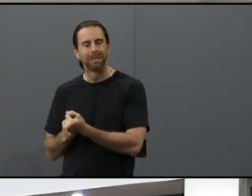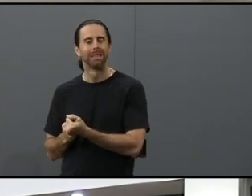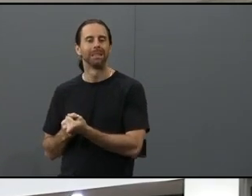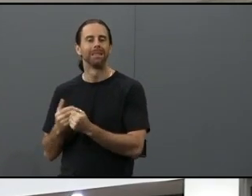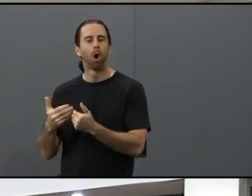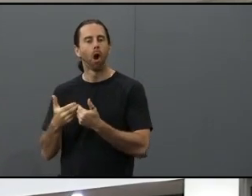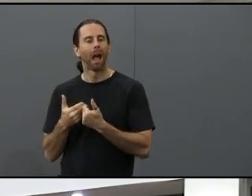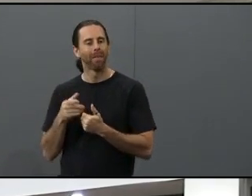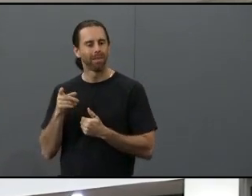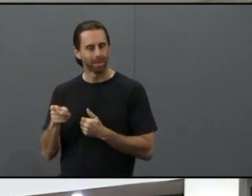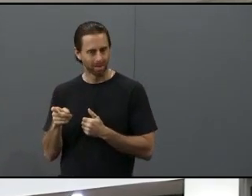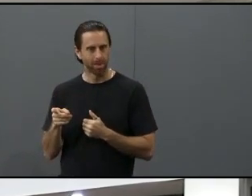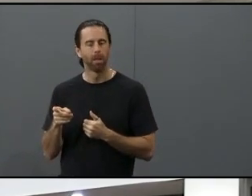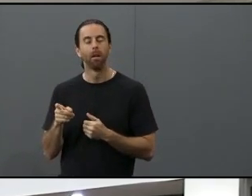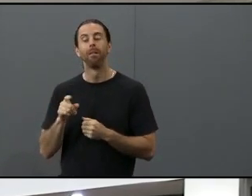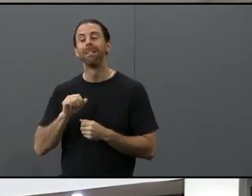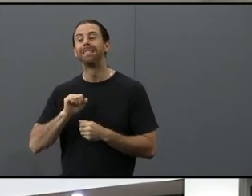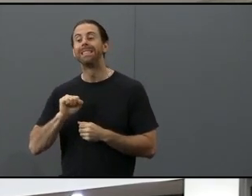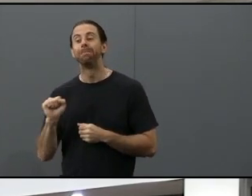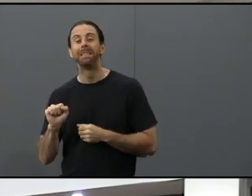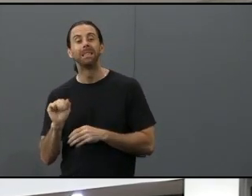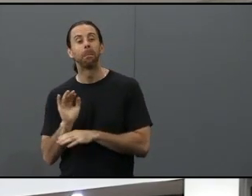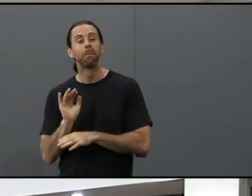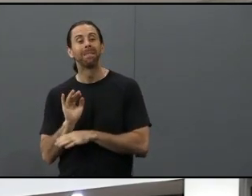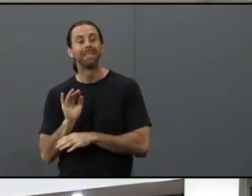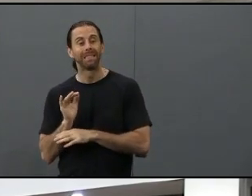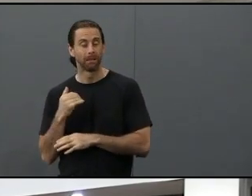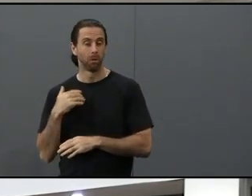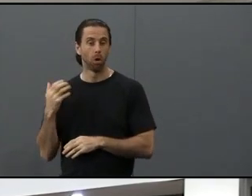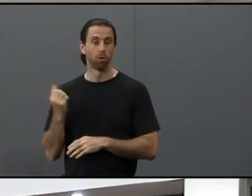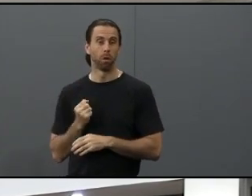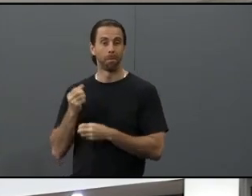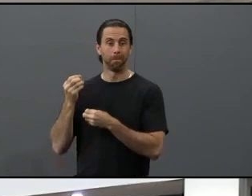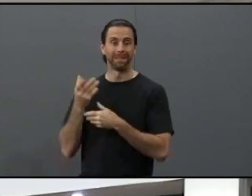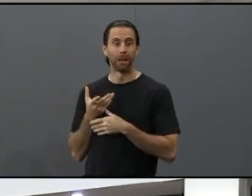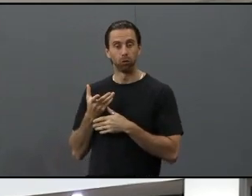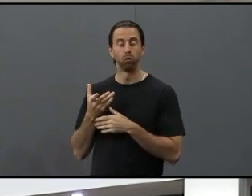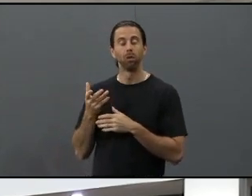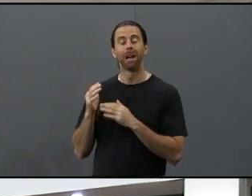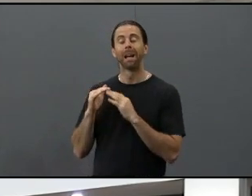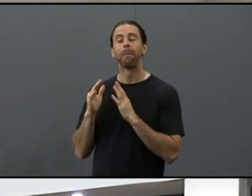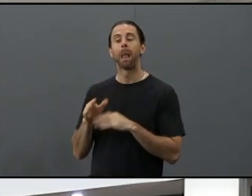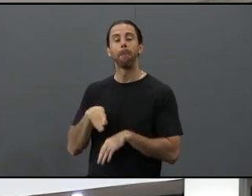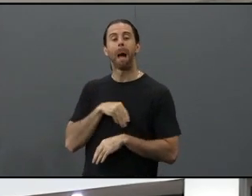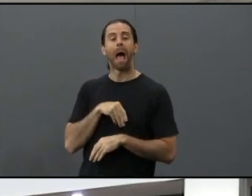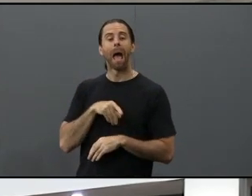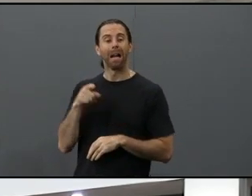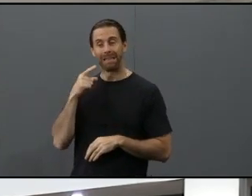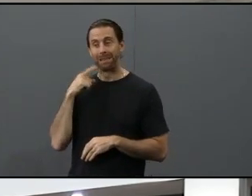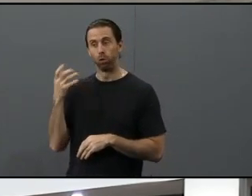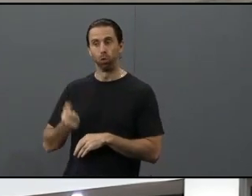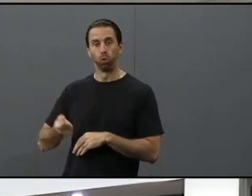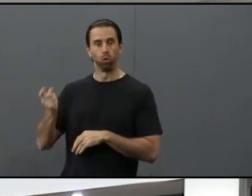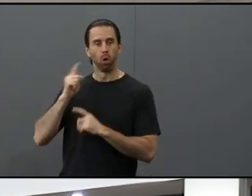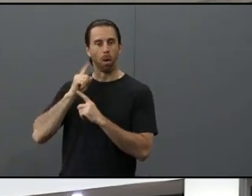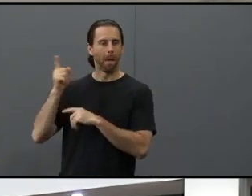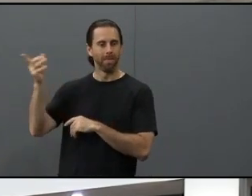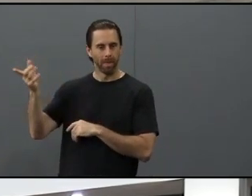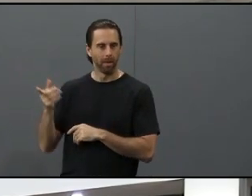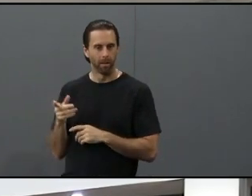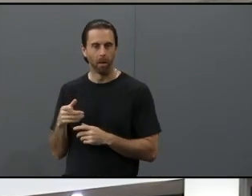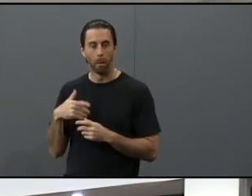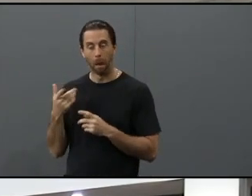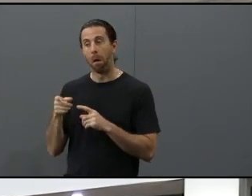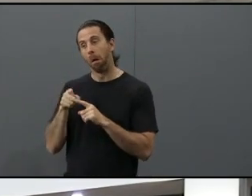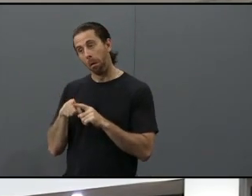requê puis le samedi après-midi je recevais un message du cabinet du maire comme quoi qui avait reçu la commande puis que ça s'en